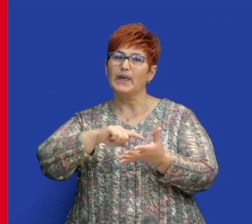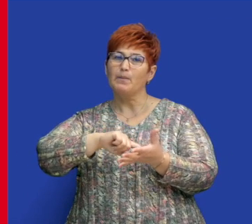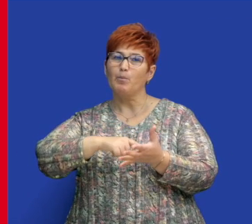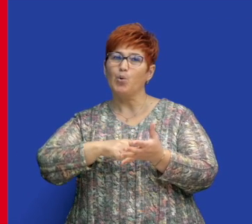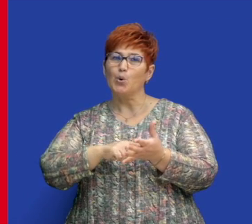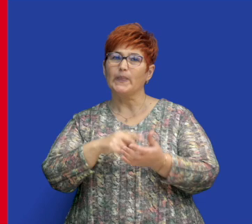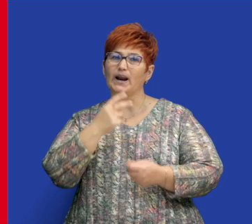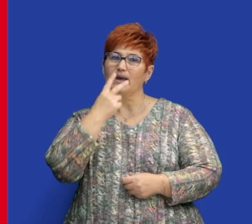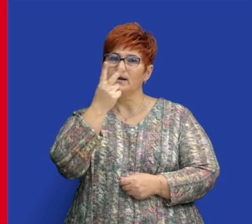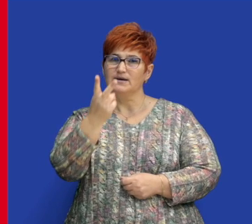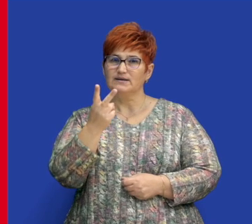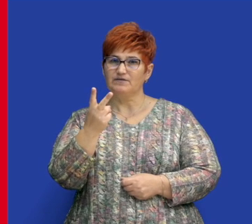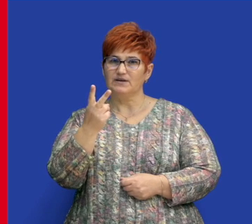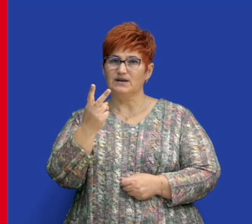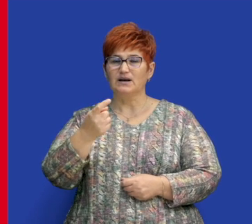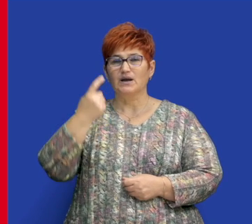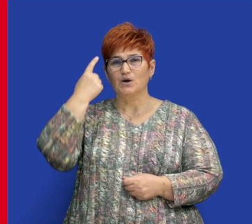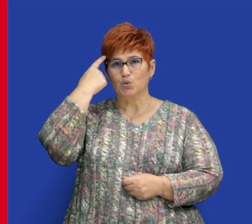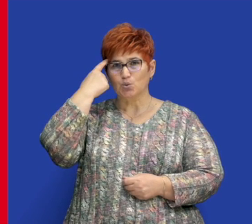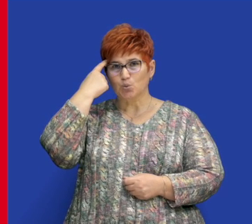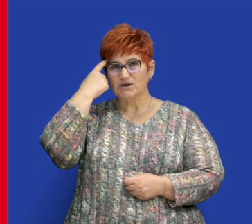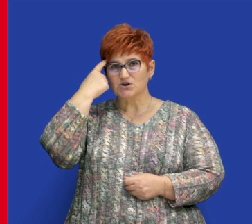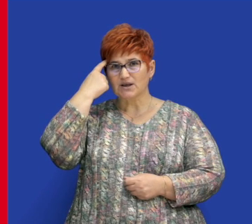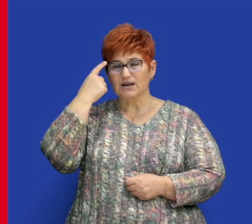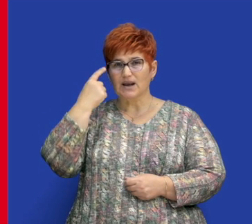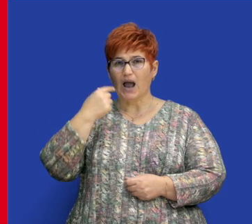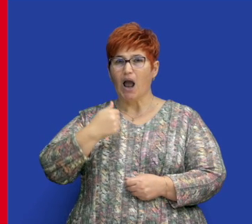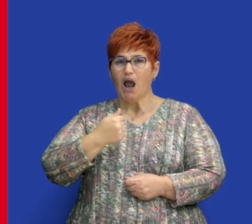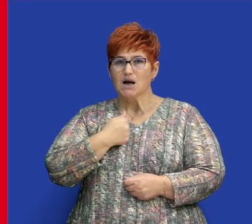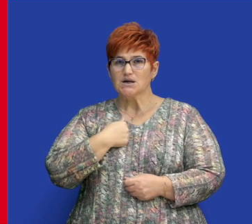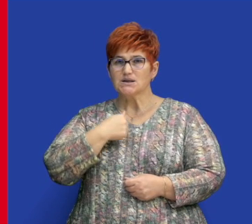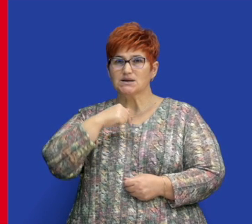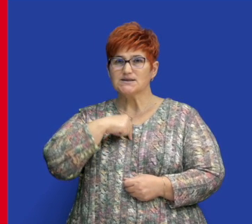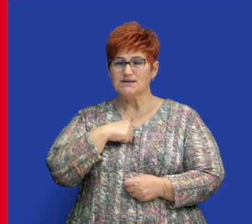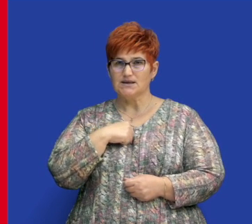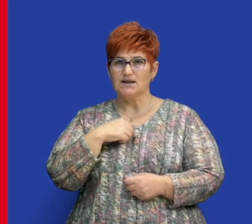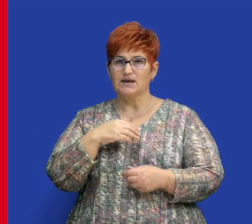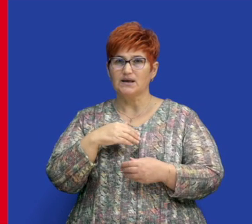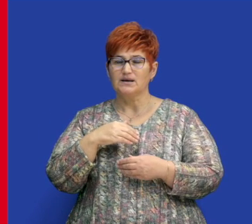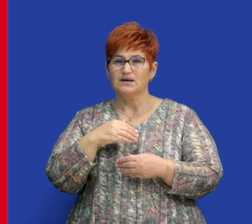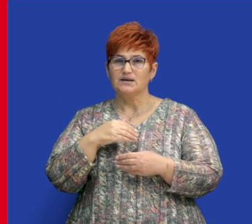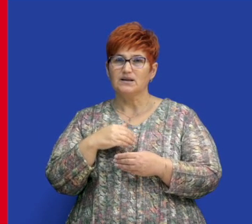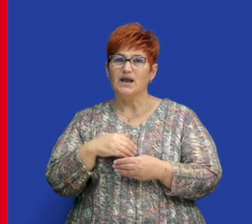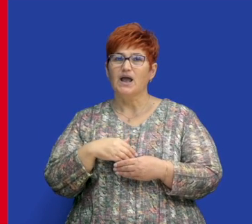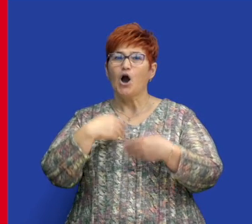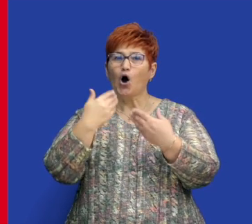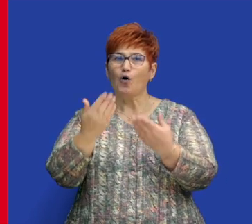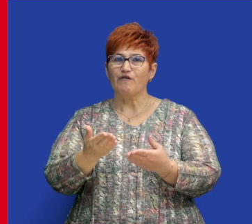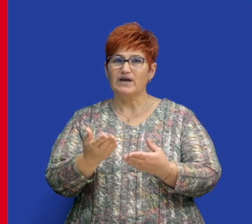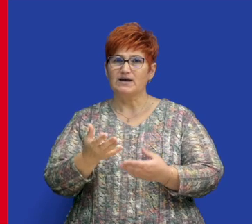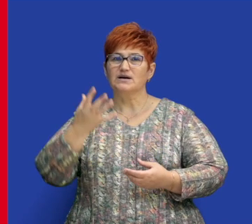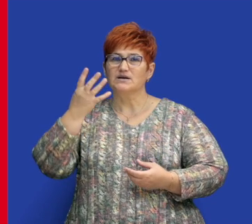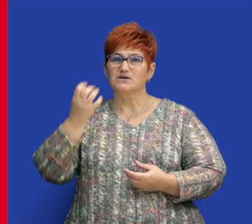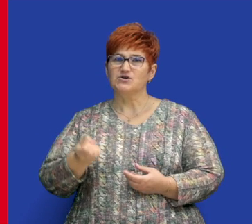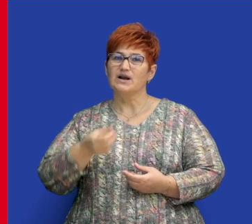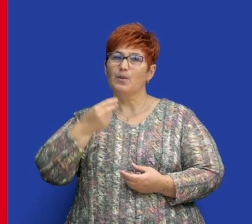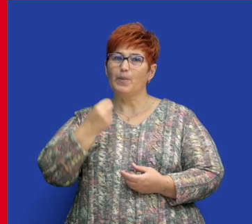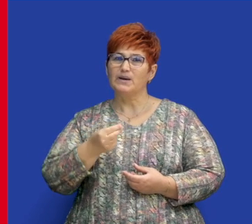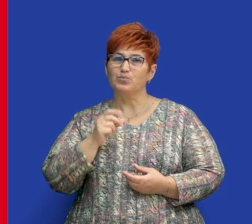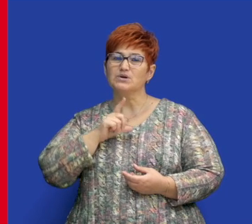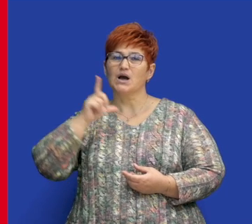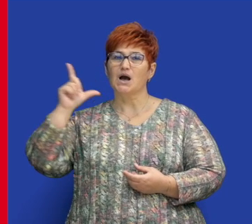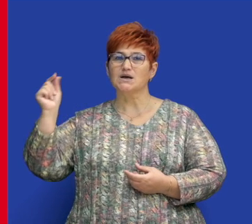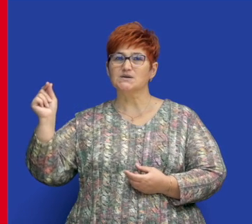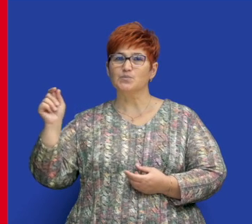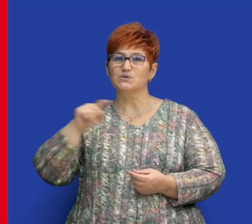de többségük római katolikus. Kerüljük az erős gesztikulációt. Ujjal pattintani, mutogatni